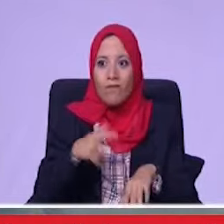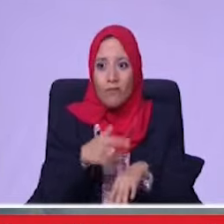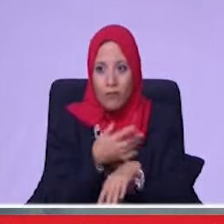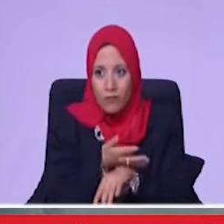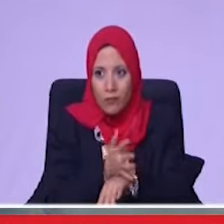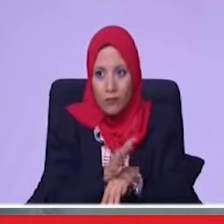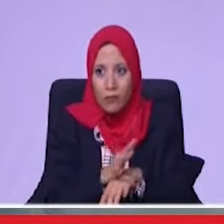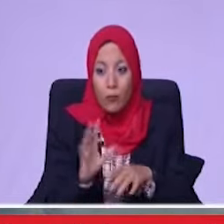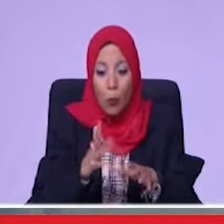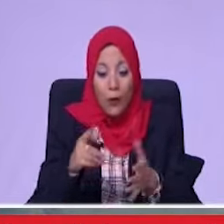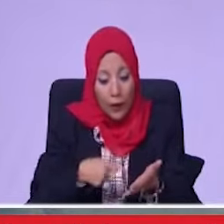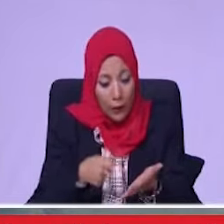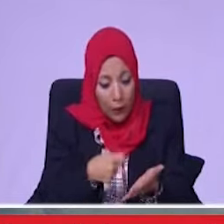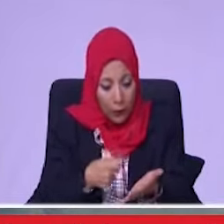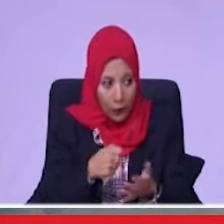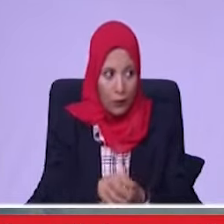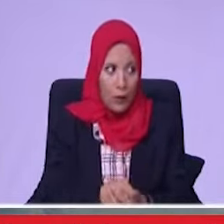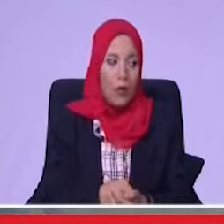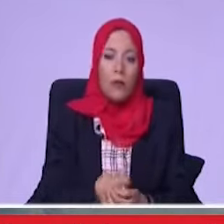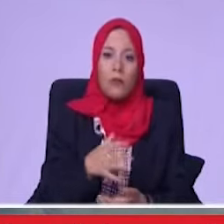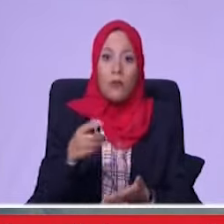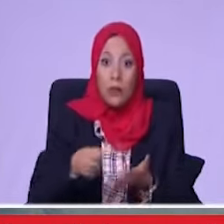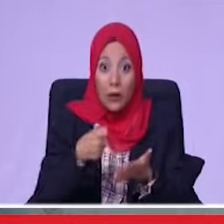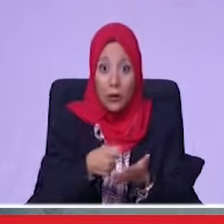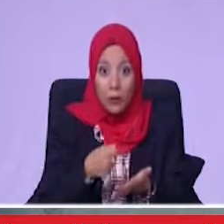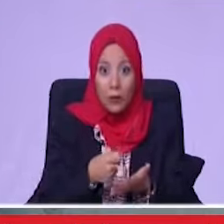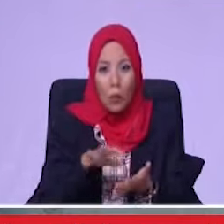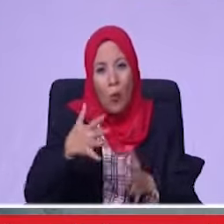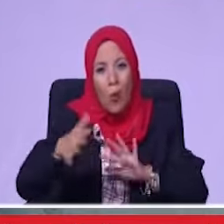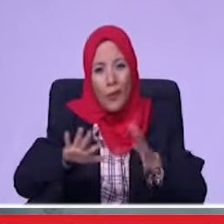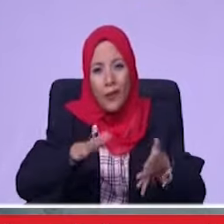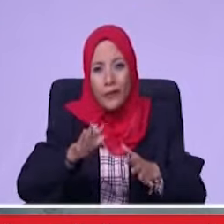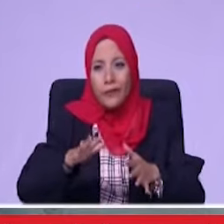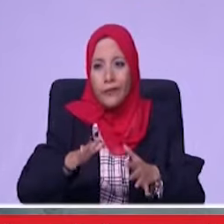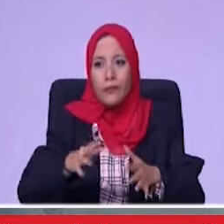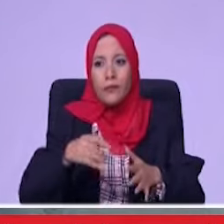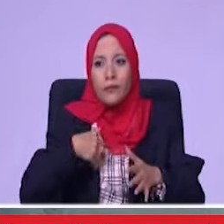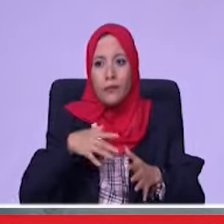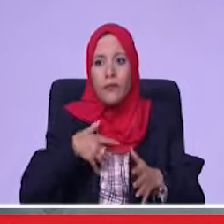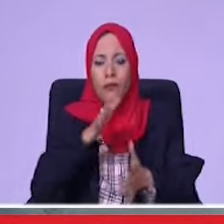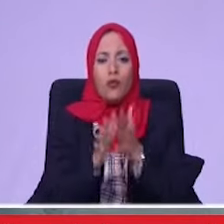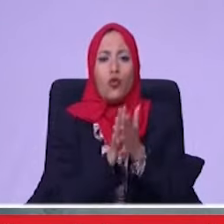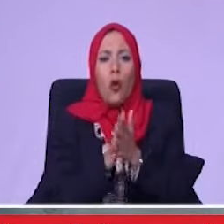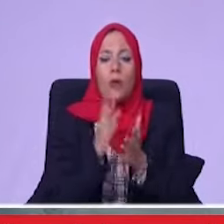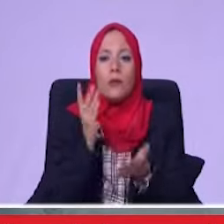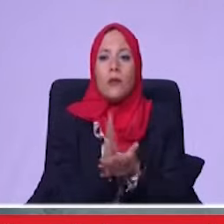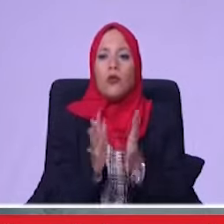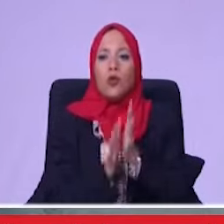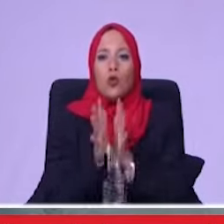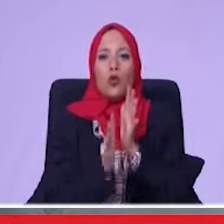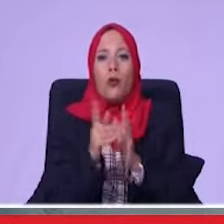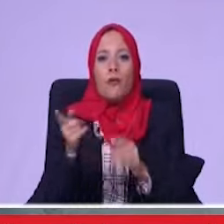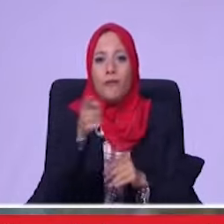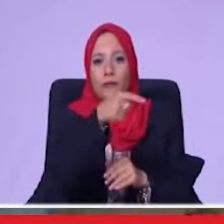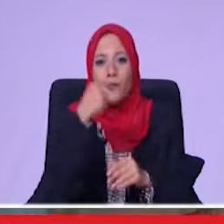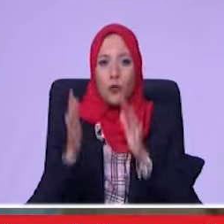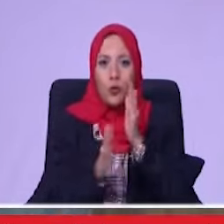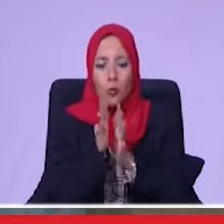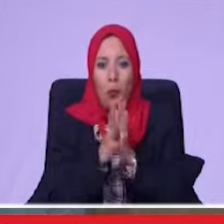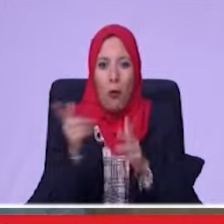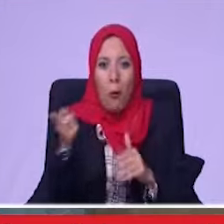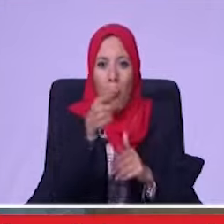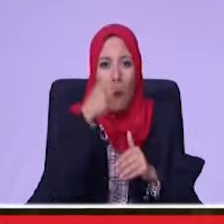يكتب يعني كتابه، واحيانا يبقى يعني بالاشاره يعني لغه الاشاره بنفهم يعني نعرف هو عايز